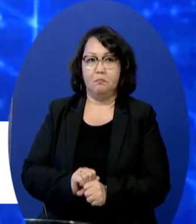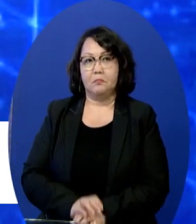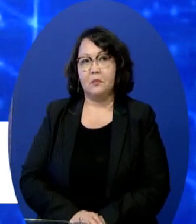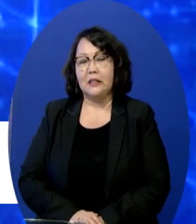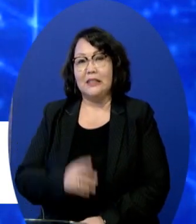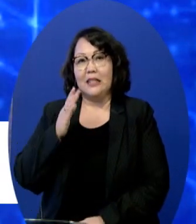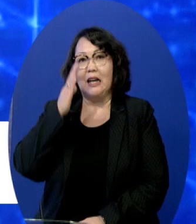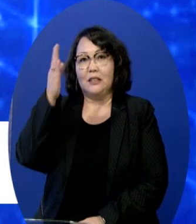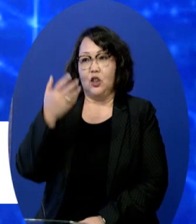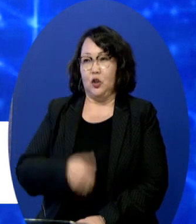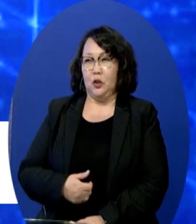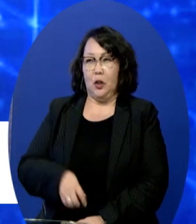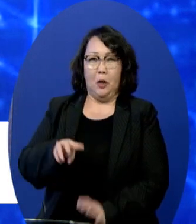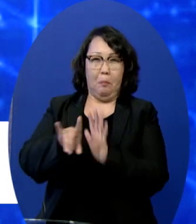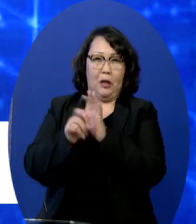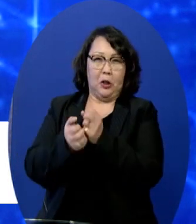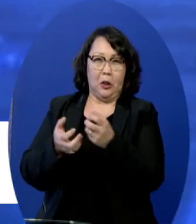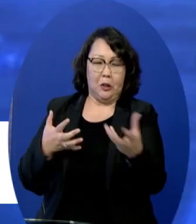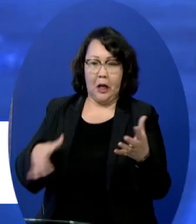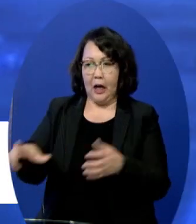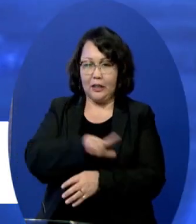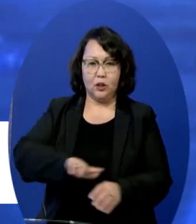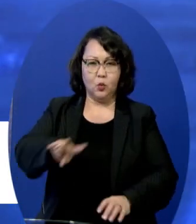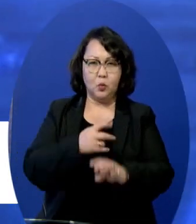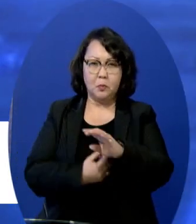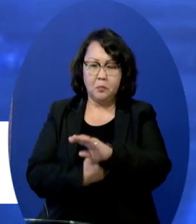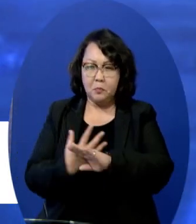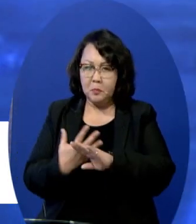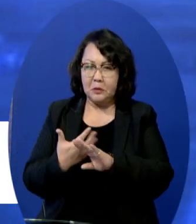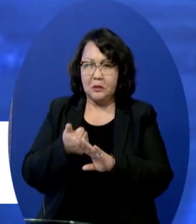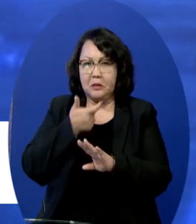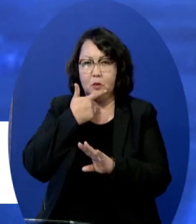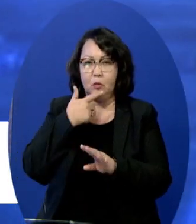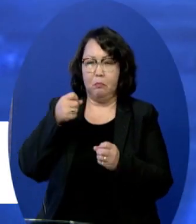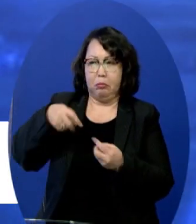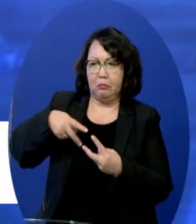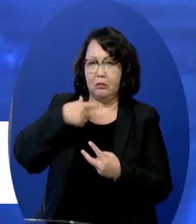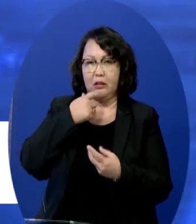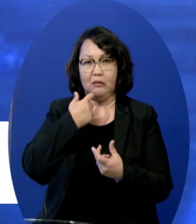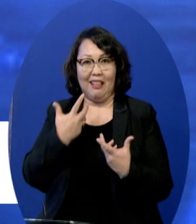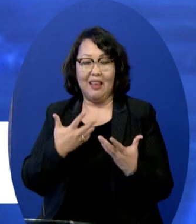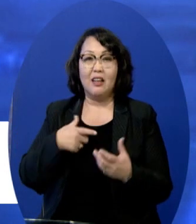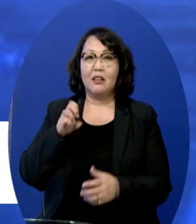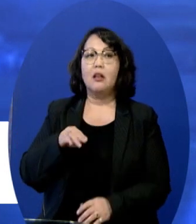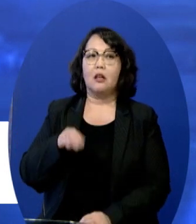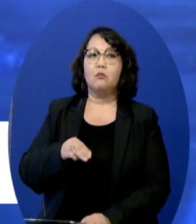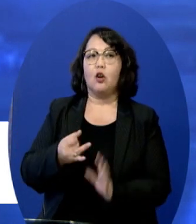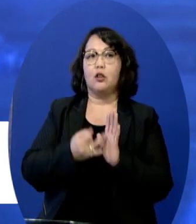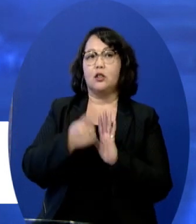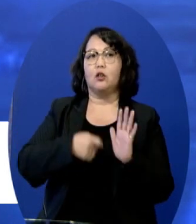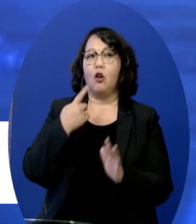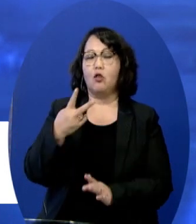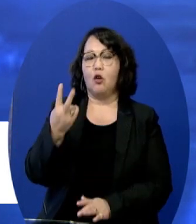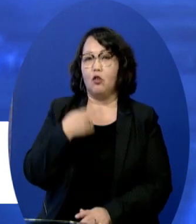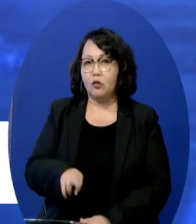хөрөлцөө хангамж одоо муу байна гэдэг ийм асуудал бол байнга яригдаж байна, тийм ээ. За, үйлчлэлтийн бэлтгэл ажилтай холбоотойгоор бид нар 7 сарын 22-нд засгийн газрын тогтоол гарсан байгаа. За,